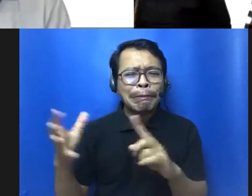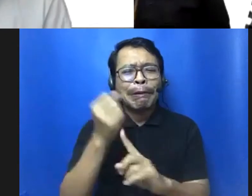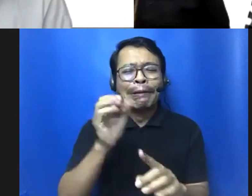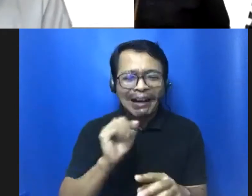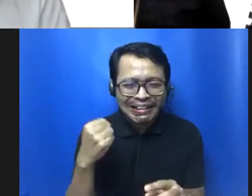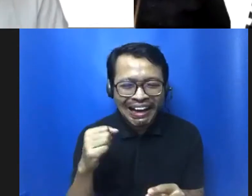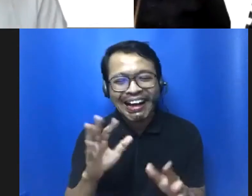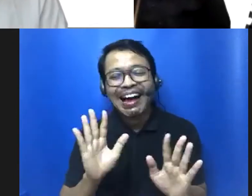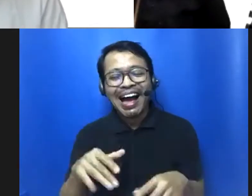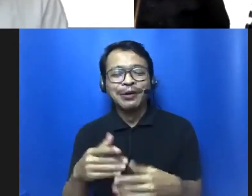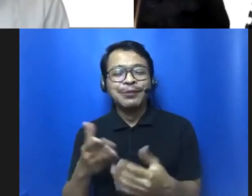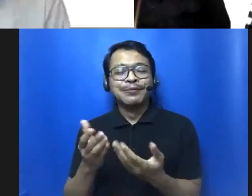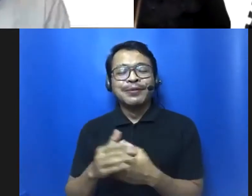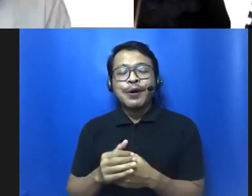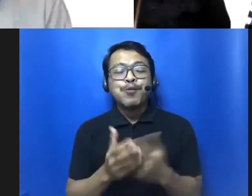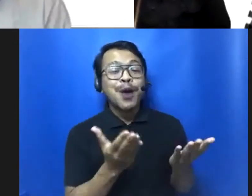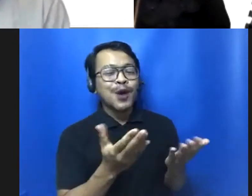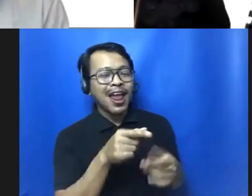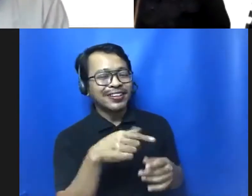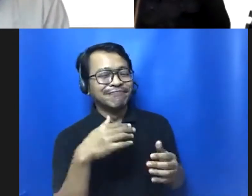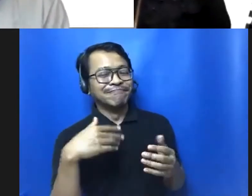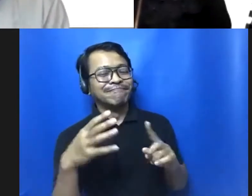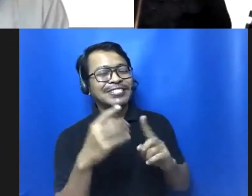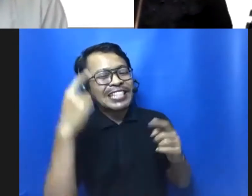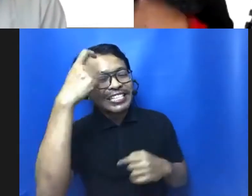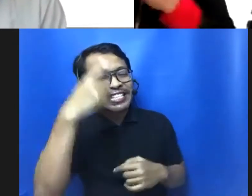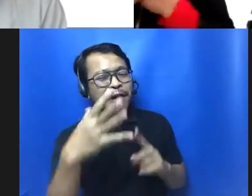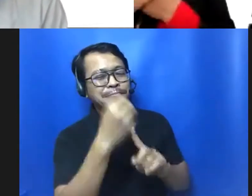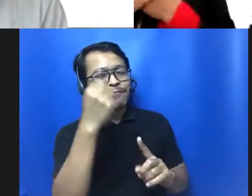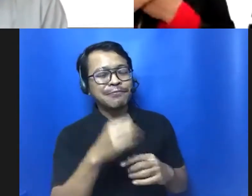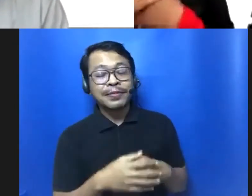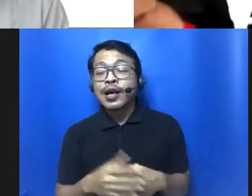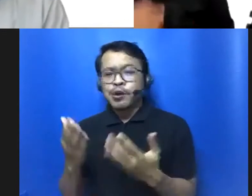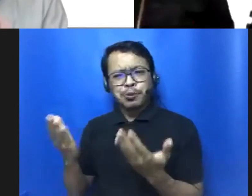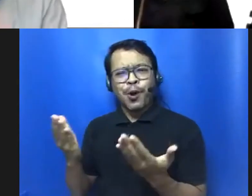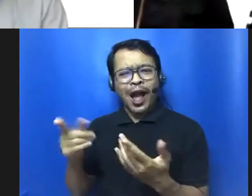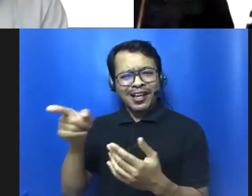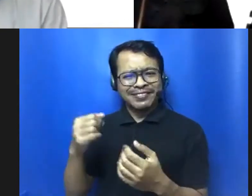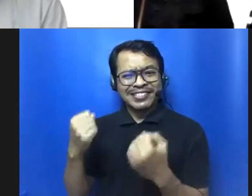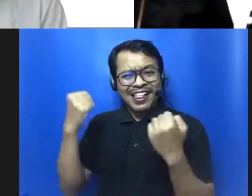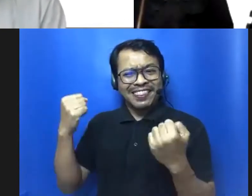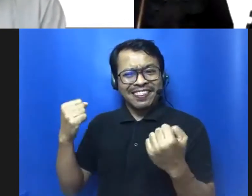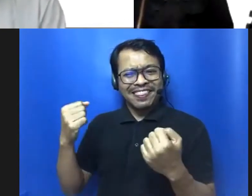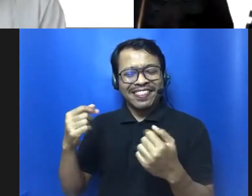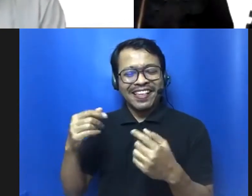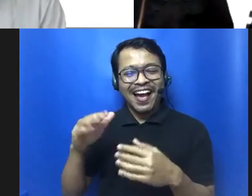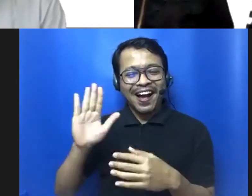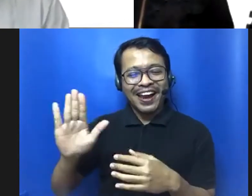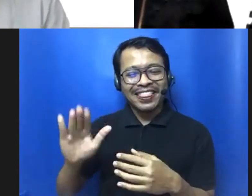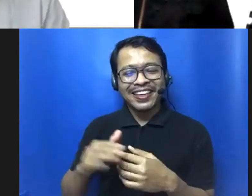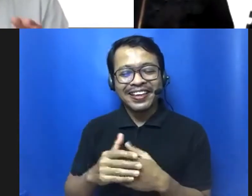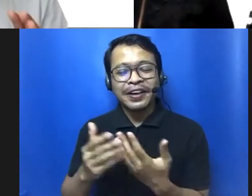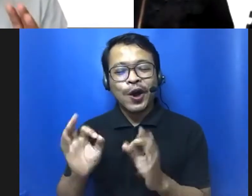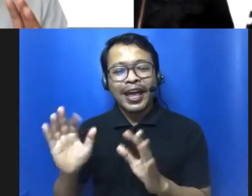terlaksana. Sehat-sehat ya Aji dan Ibu. Nanti kita masih akan berbincang lagi di belakang,